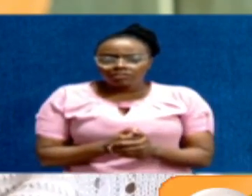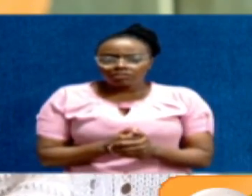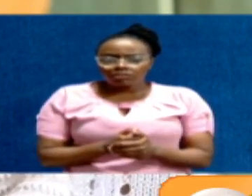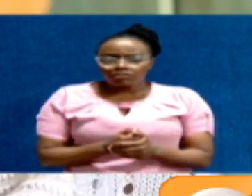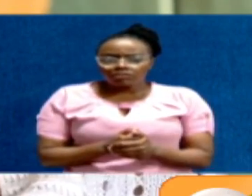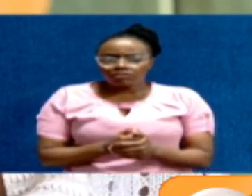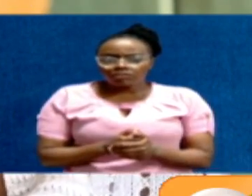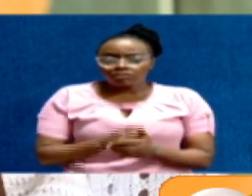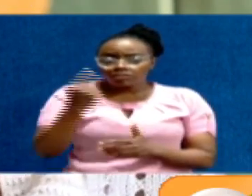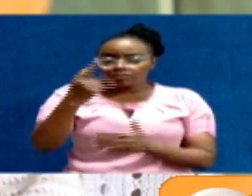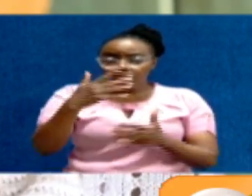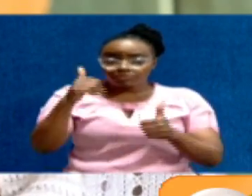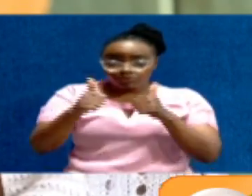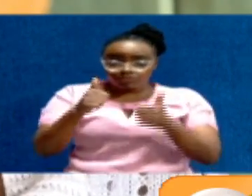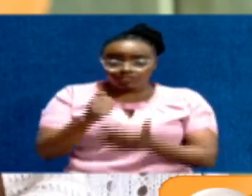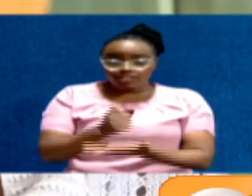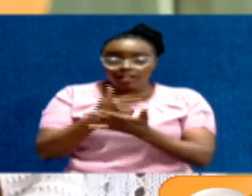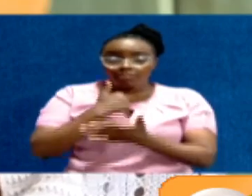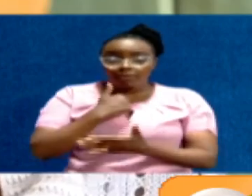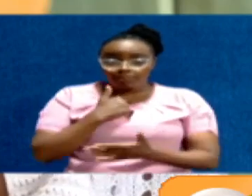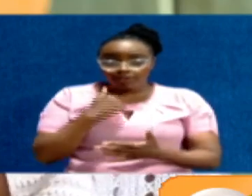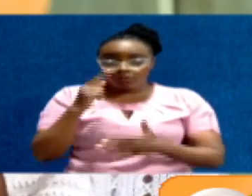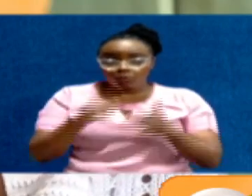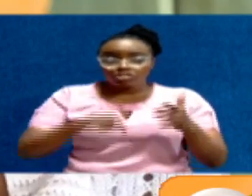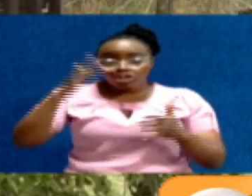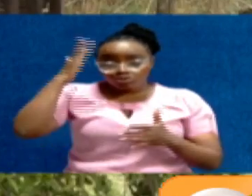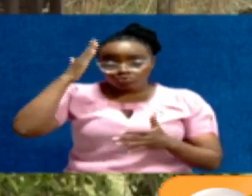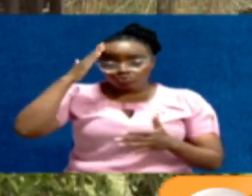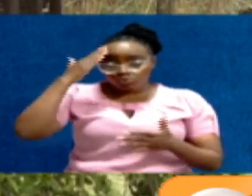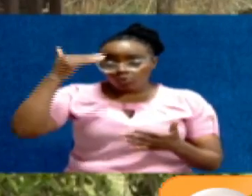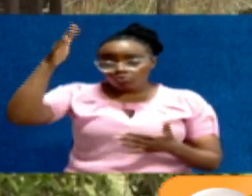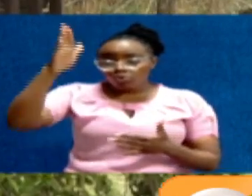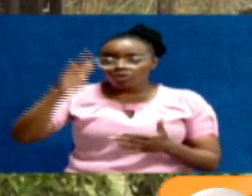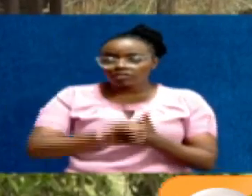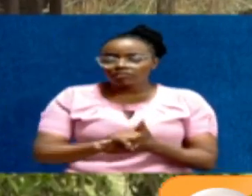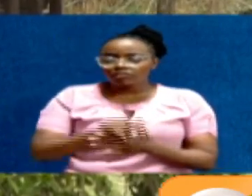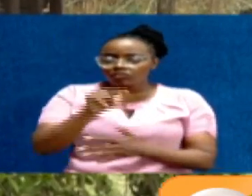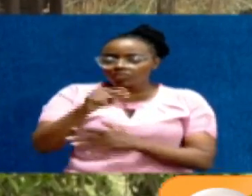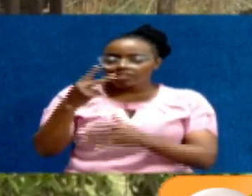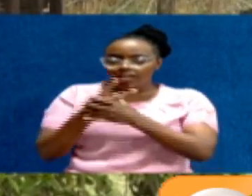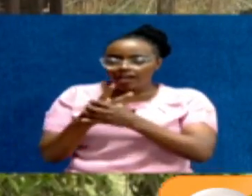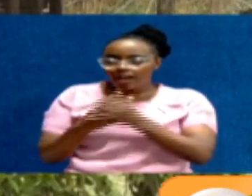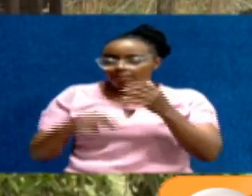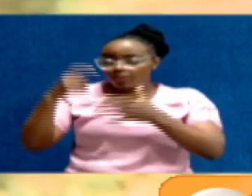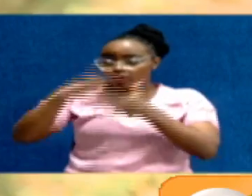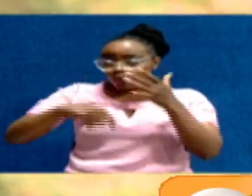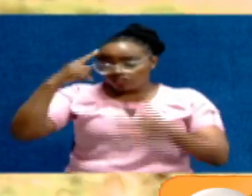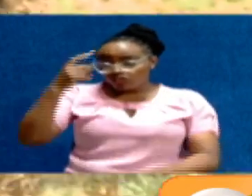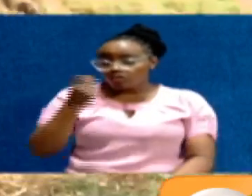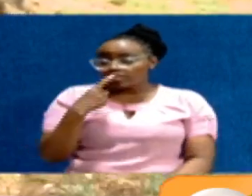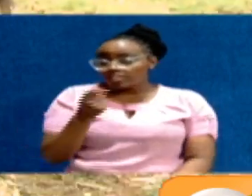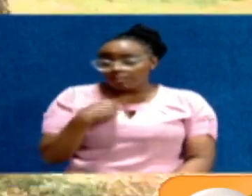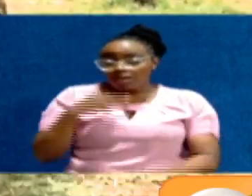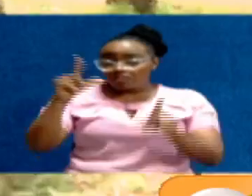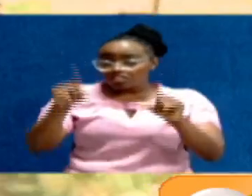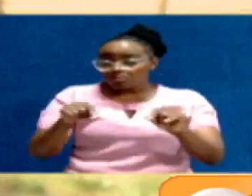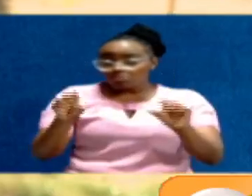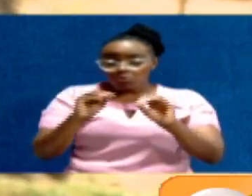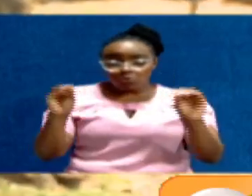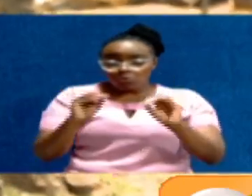kile ambacho kinanisaidia mimi ni kujua Mungu. For this couple, the cost of treatment has not come